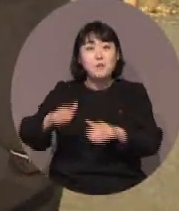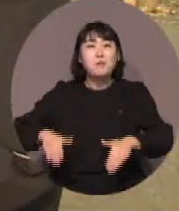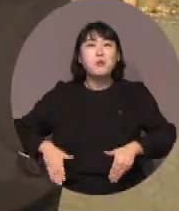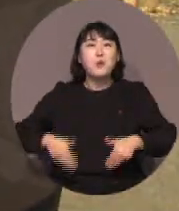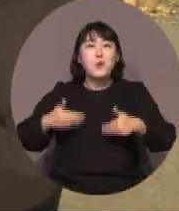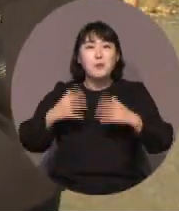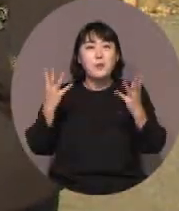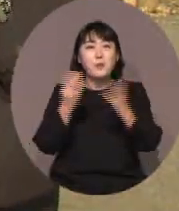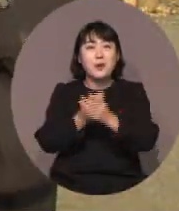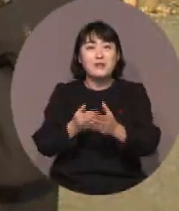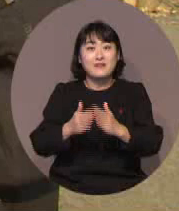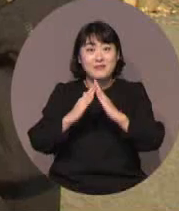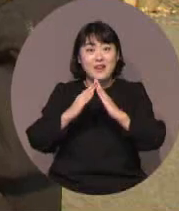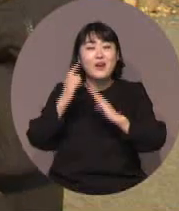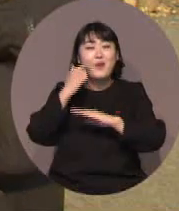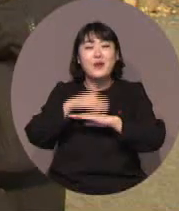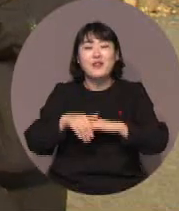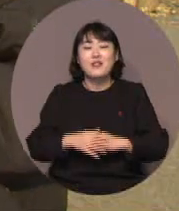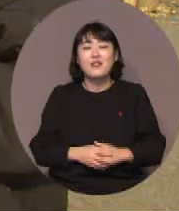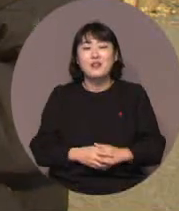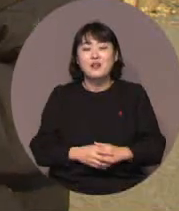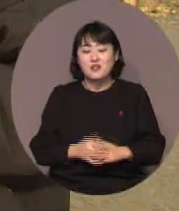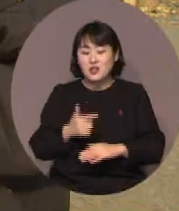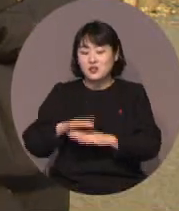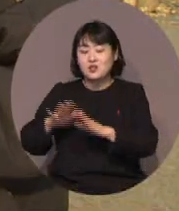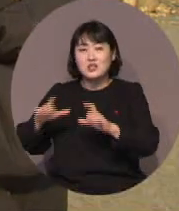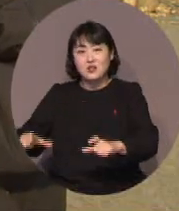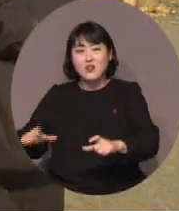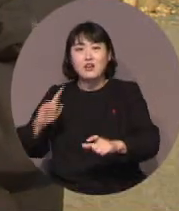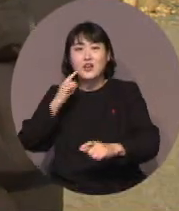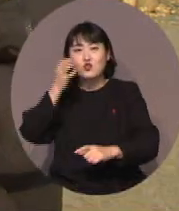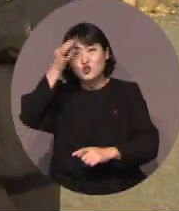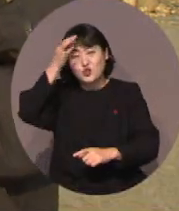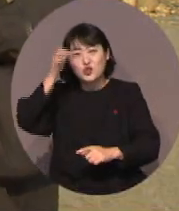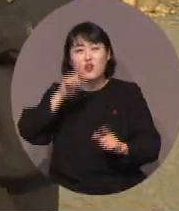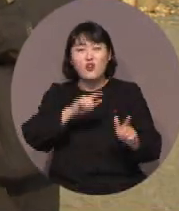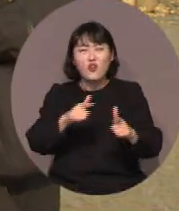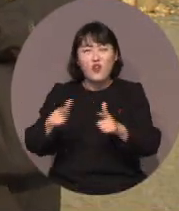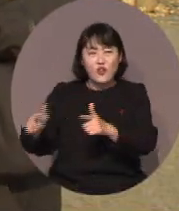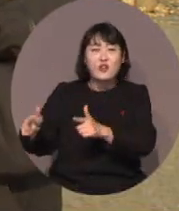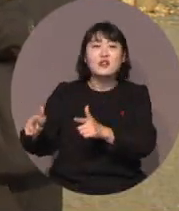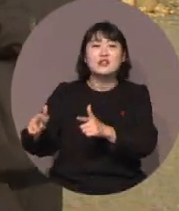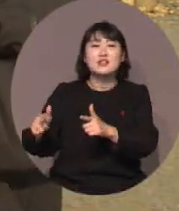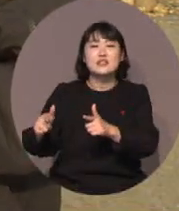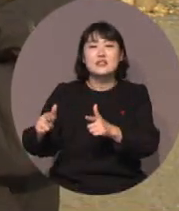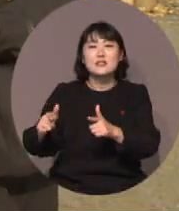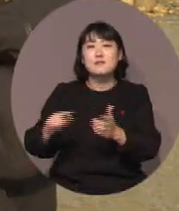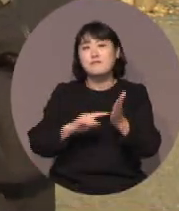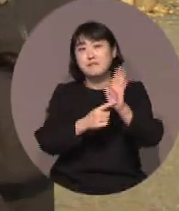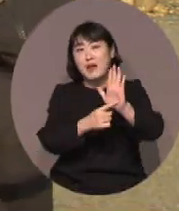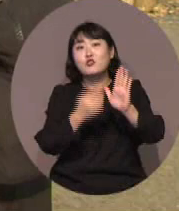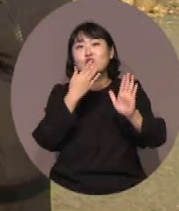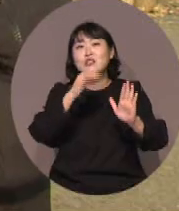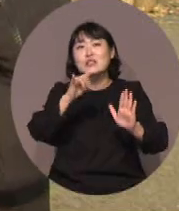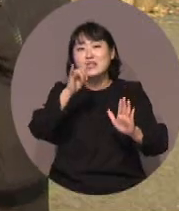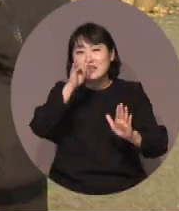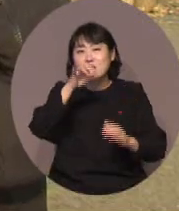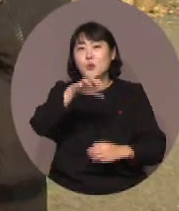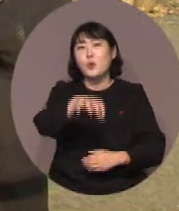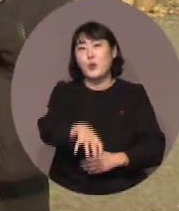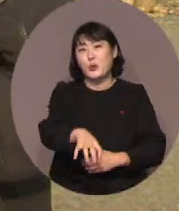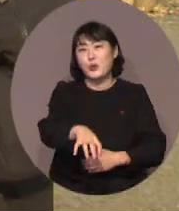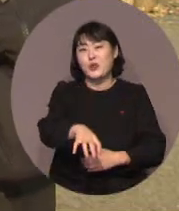완공 계획인 이 건물은 대전 지역 예술인들을 포함한 다양한 예술가들이 끼를 펼칠 수 있는 복합예술공간으로